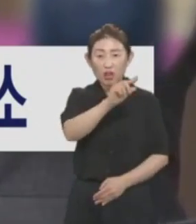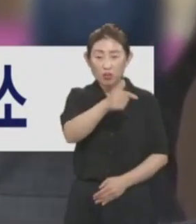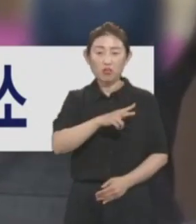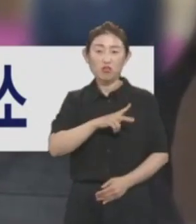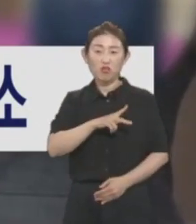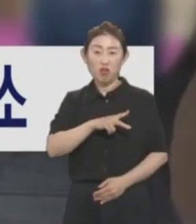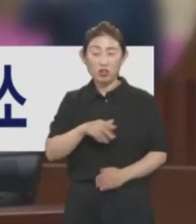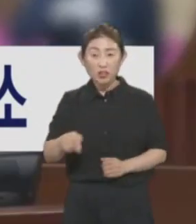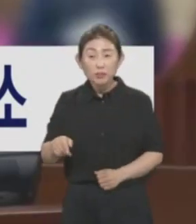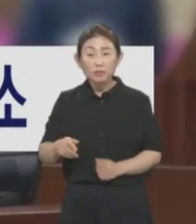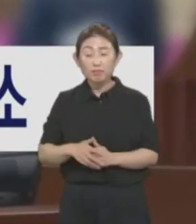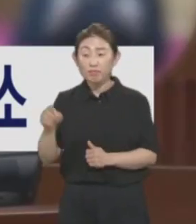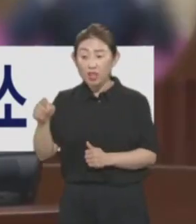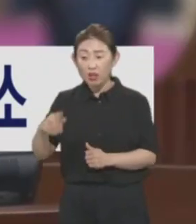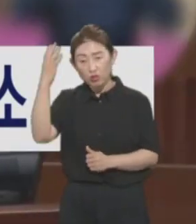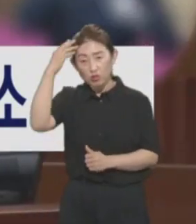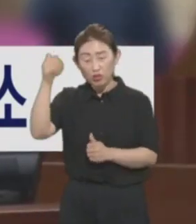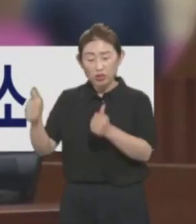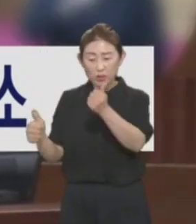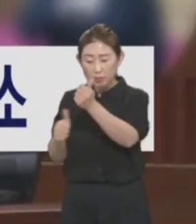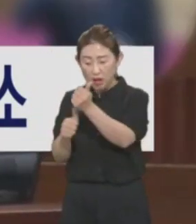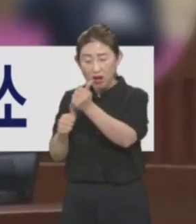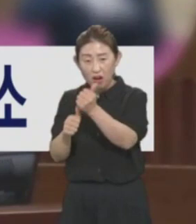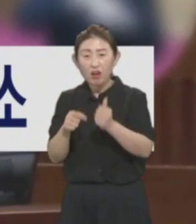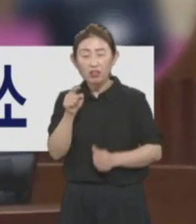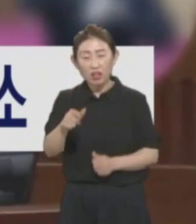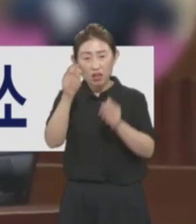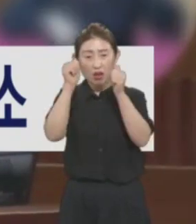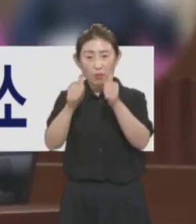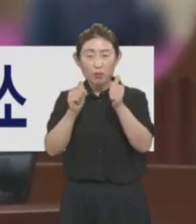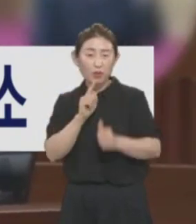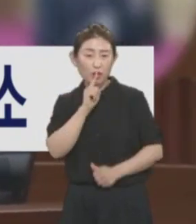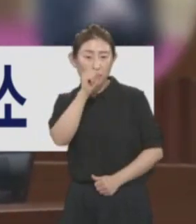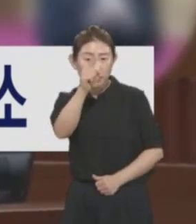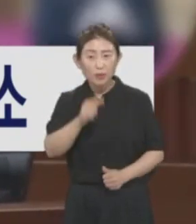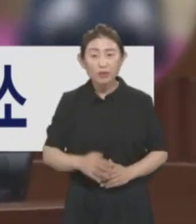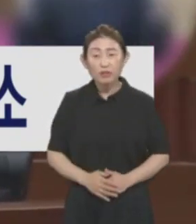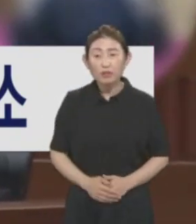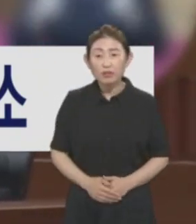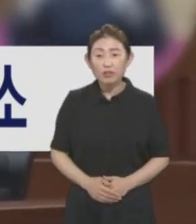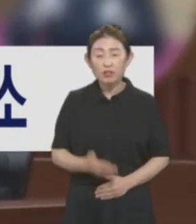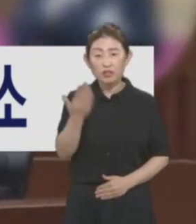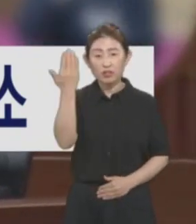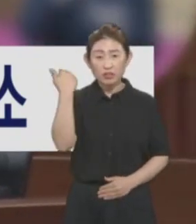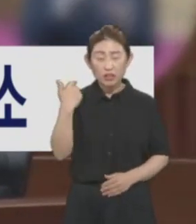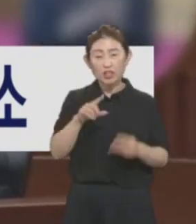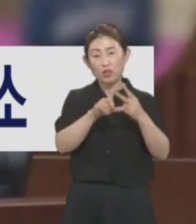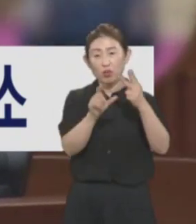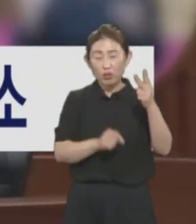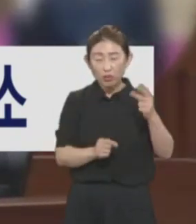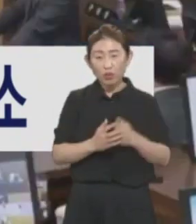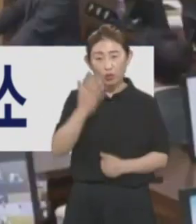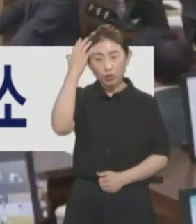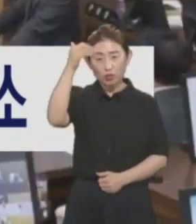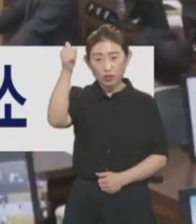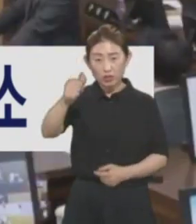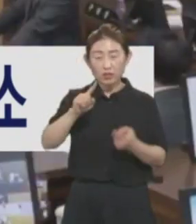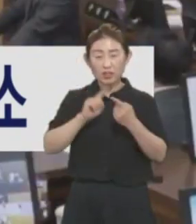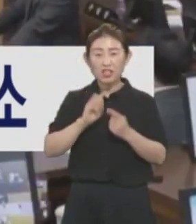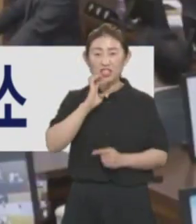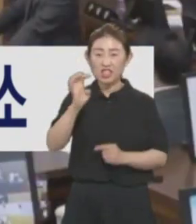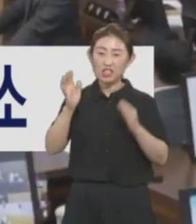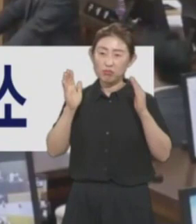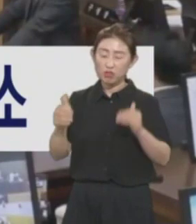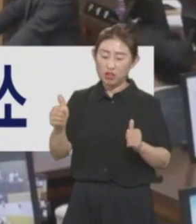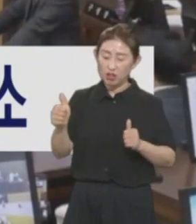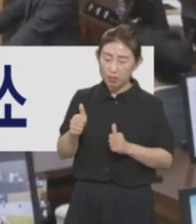혐의로 피소됐습니다. 서 의원은 지난 2월 15일 서구의회 본회의에서 서구청장을 상대로 40여 분